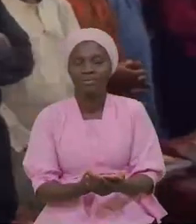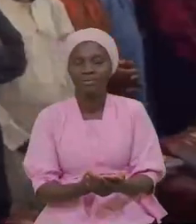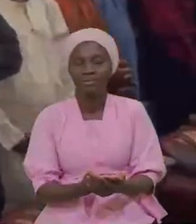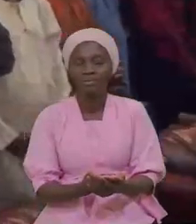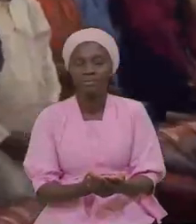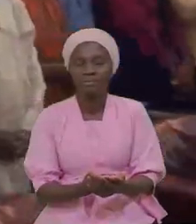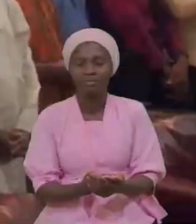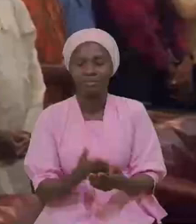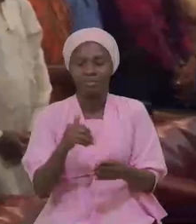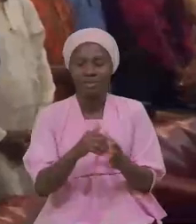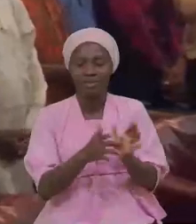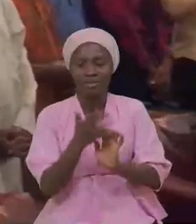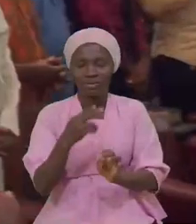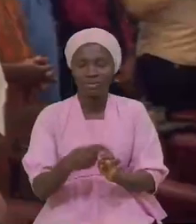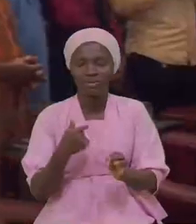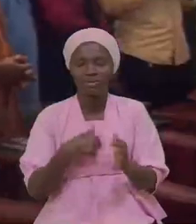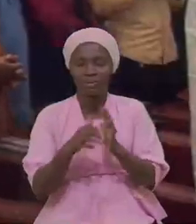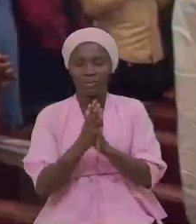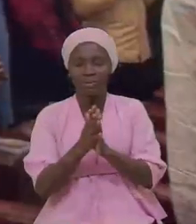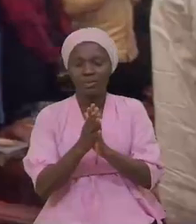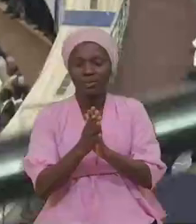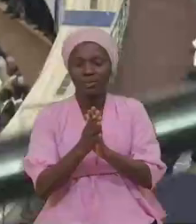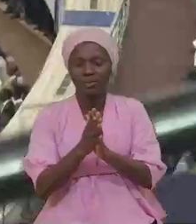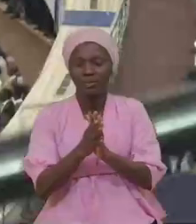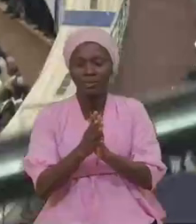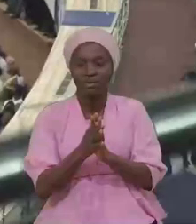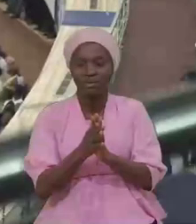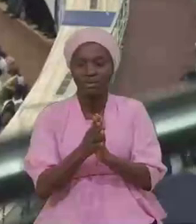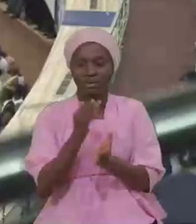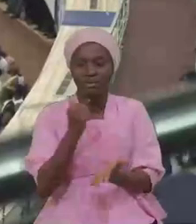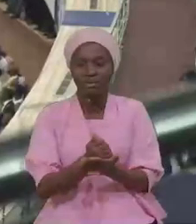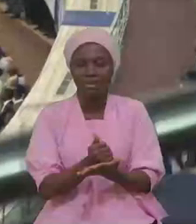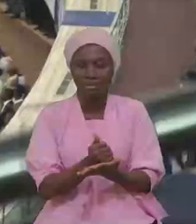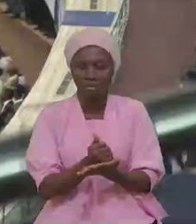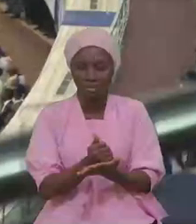Au nom de Jésus, nous prions.